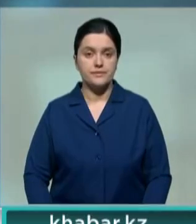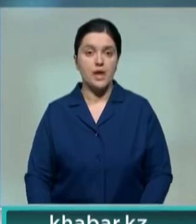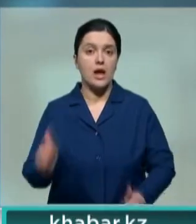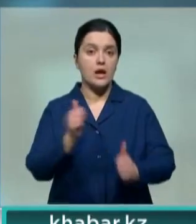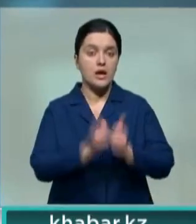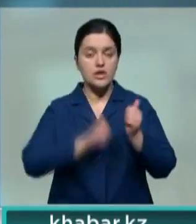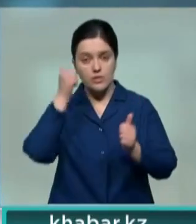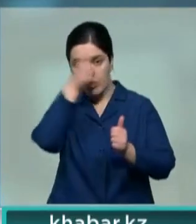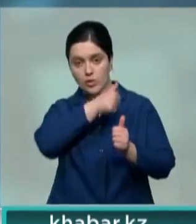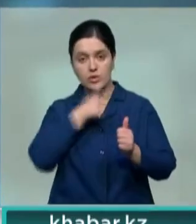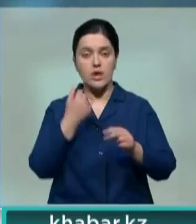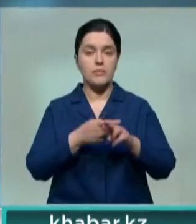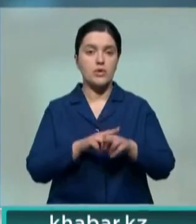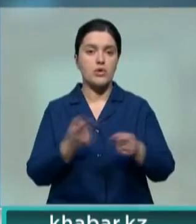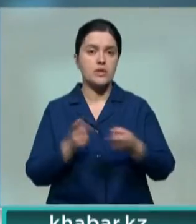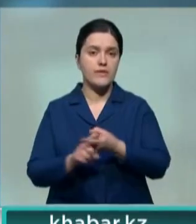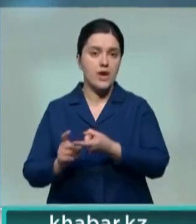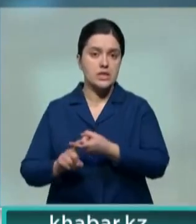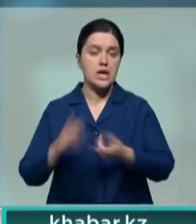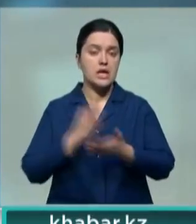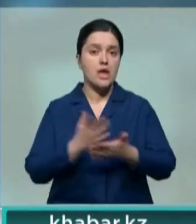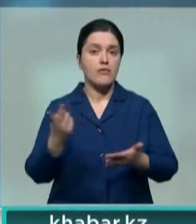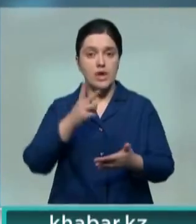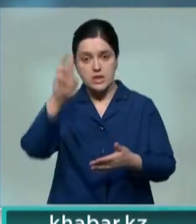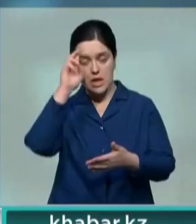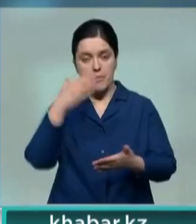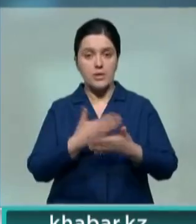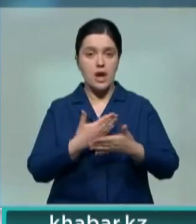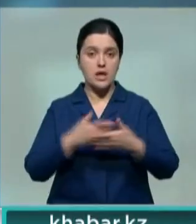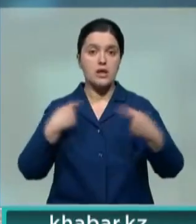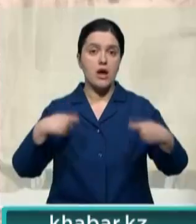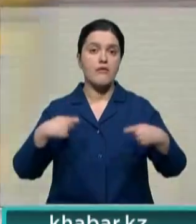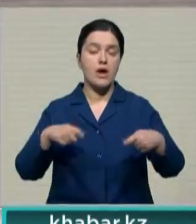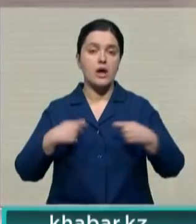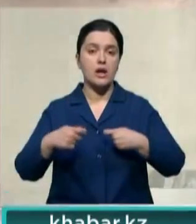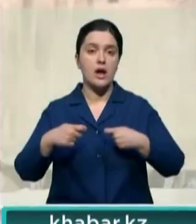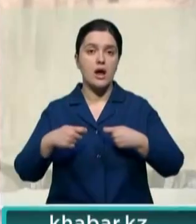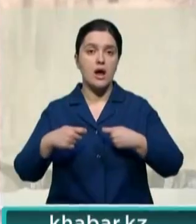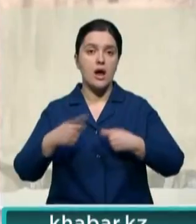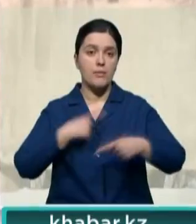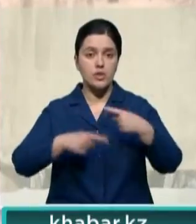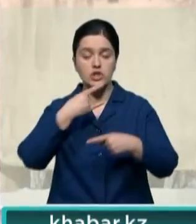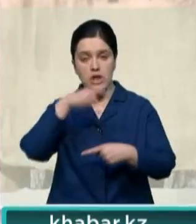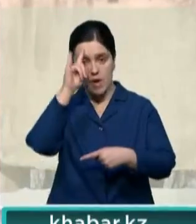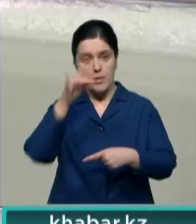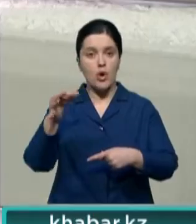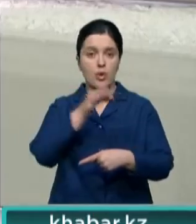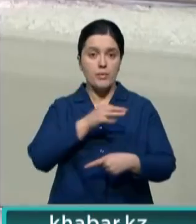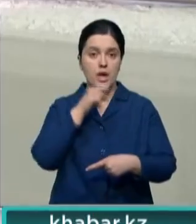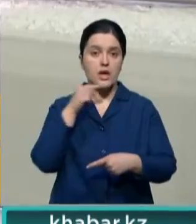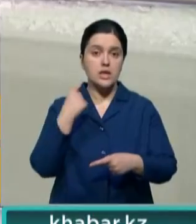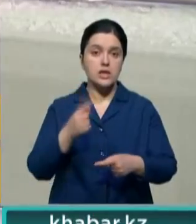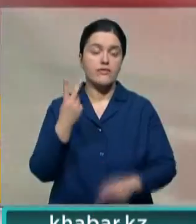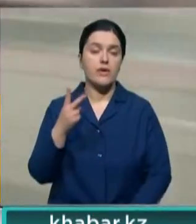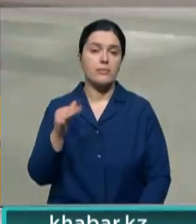С каждым годом расширяются и межрегиональные связи между двумя странами. К примеру, товарооборот Казахстана с Челябинской областью России